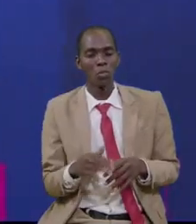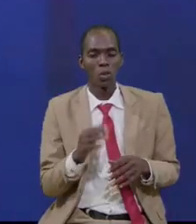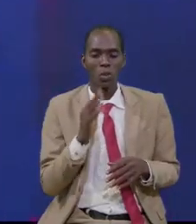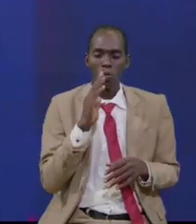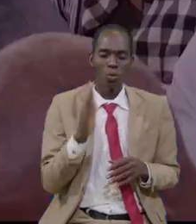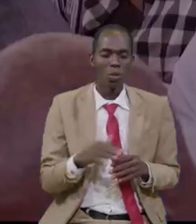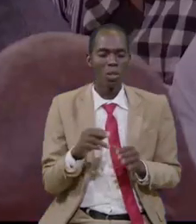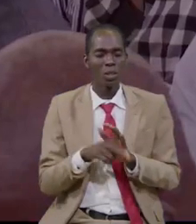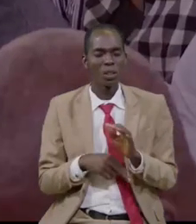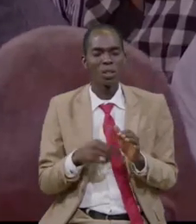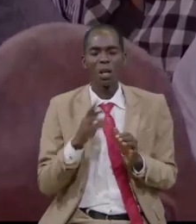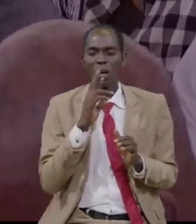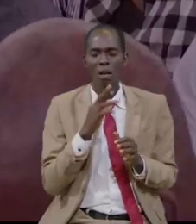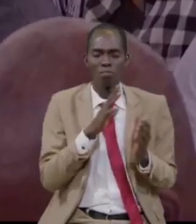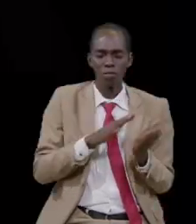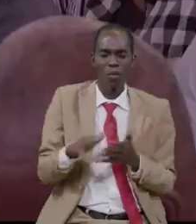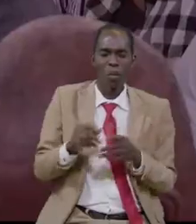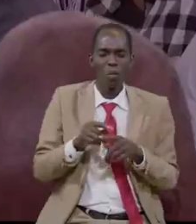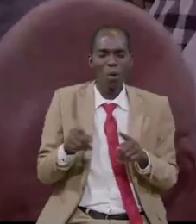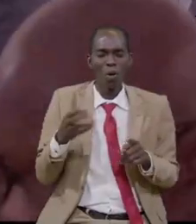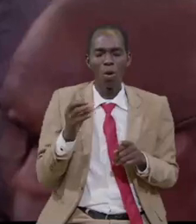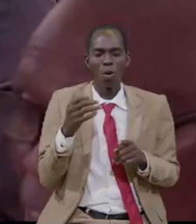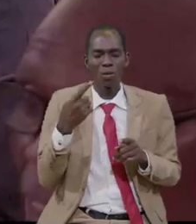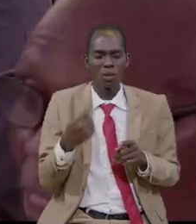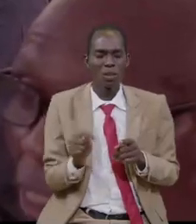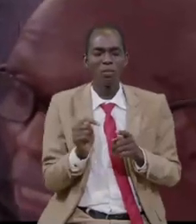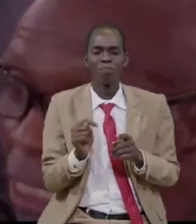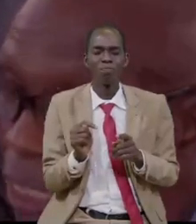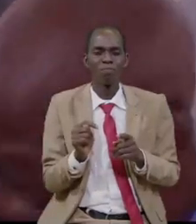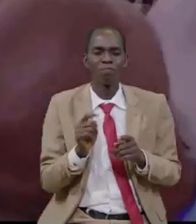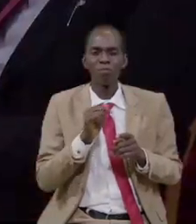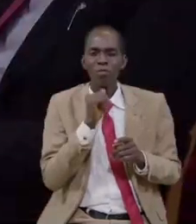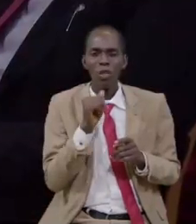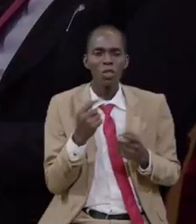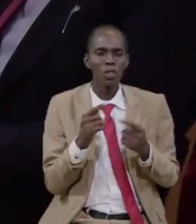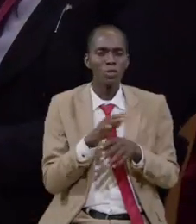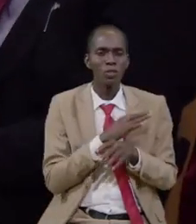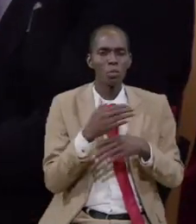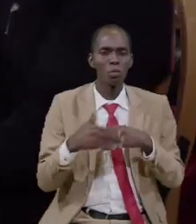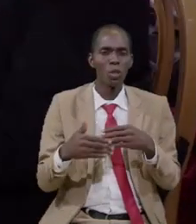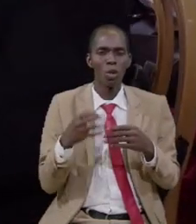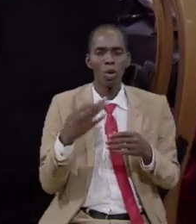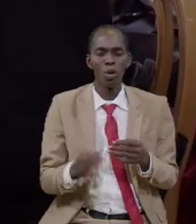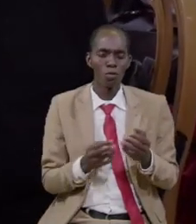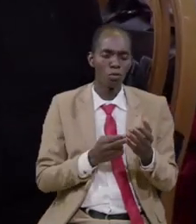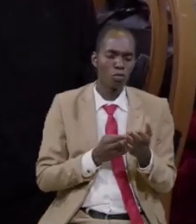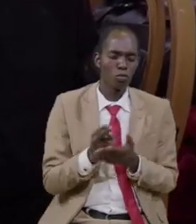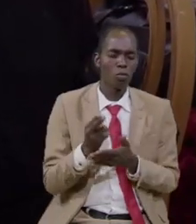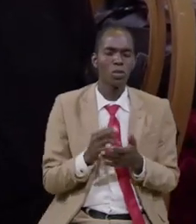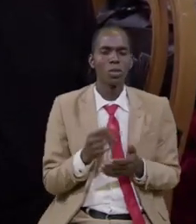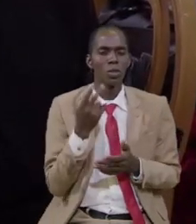cela. Et avec le levain de la sincérité et de la vérité. L'insincérité est